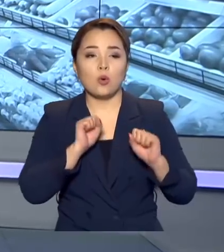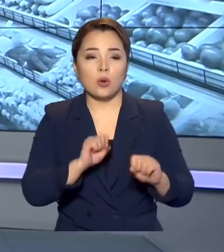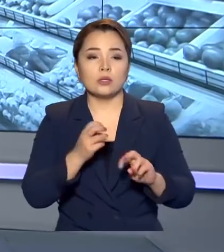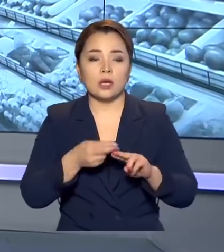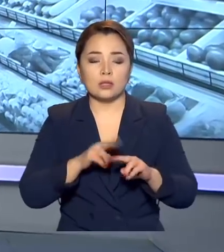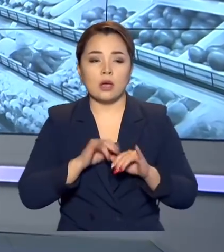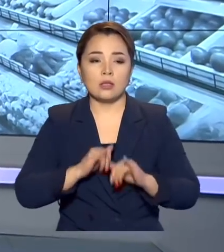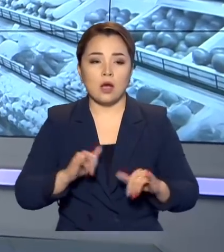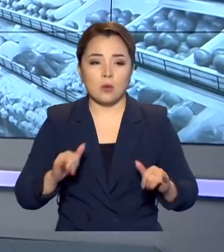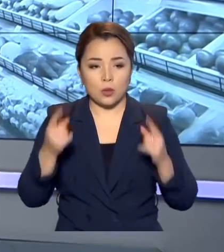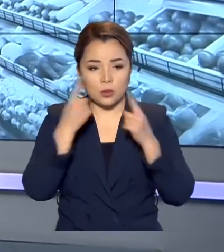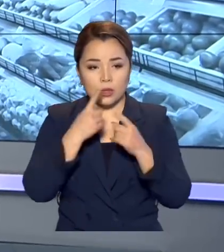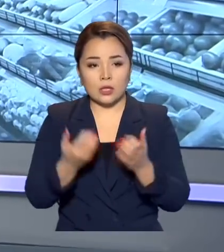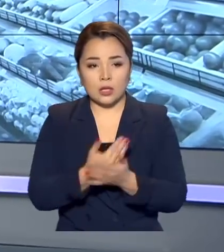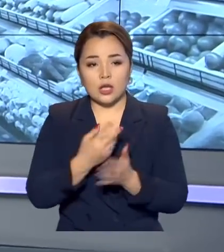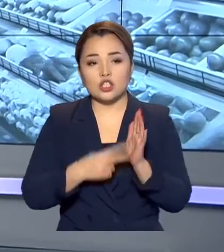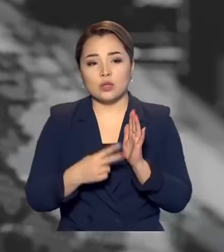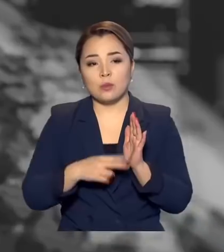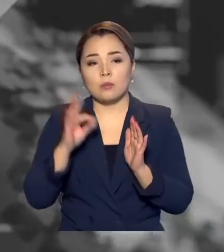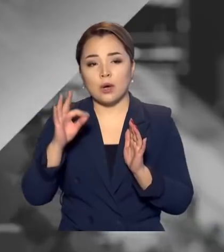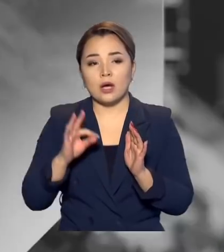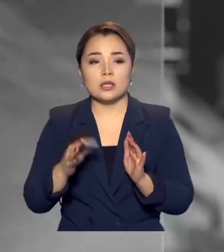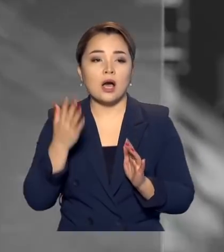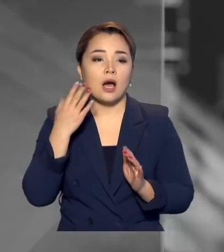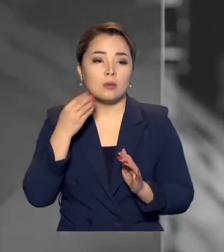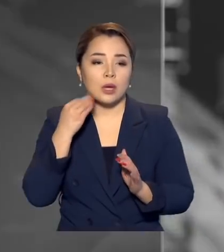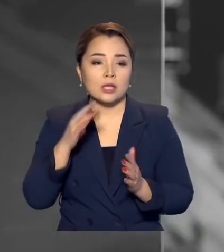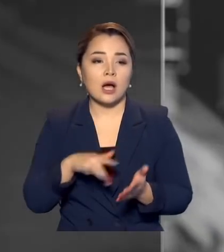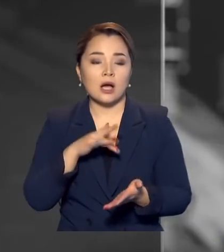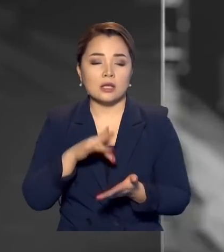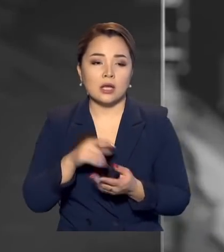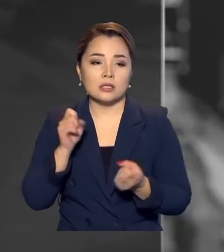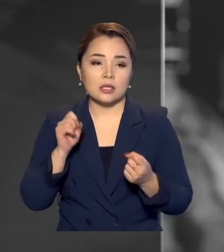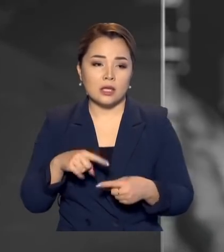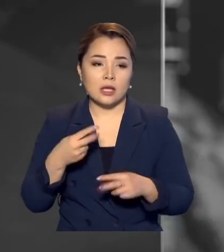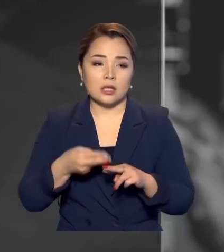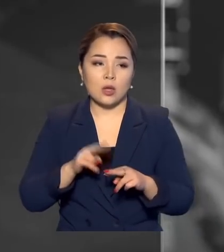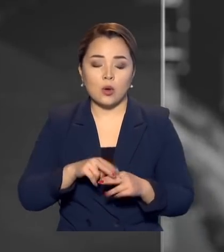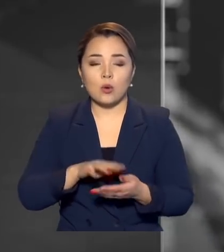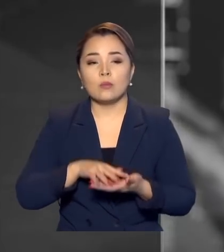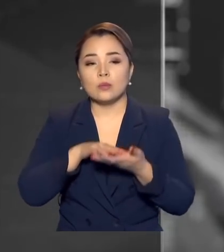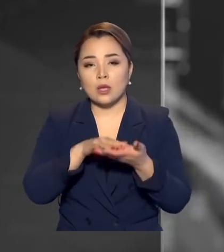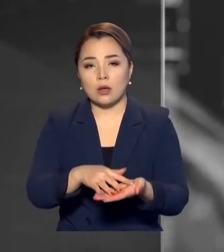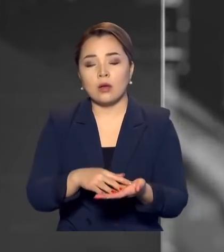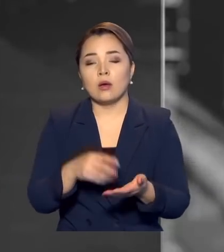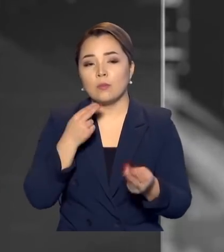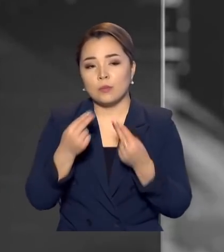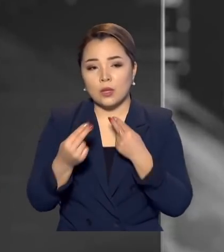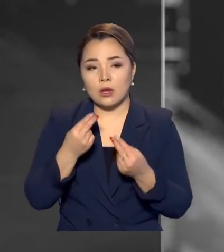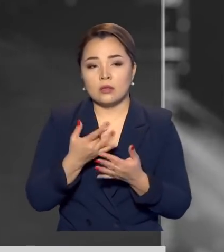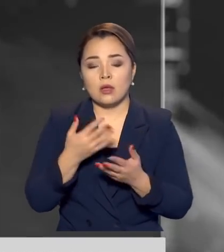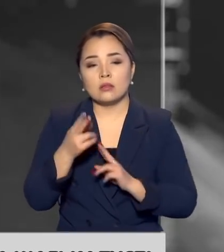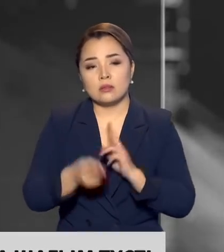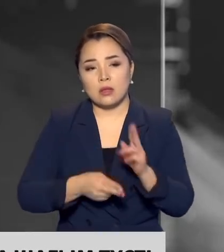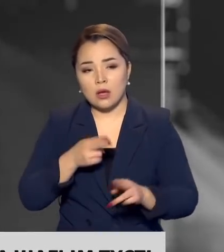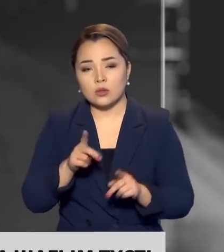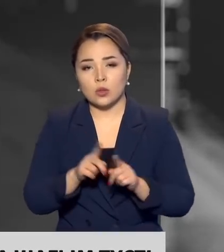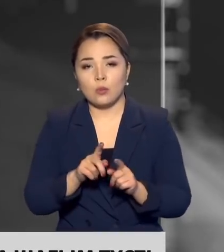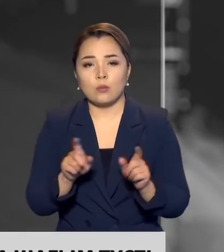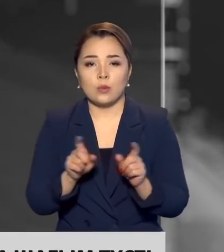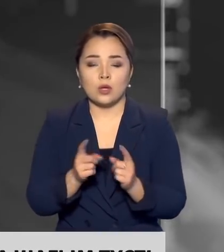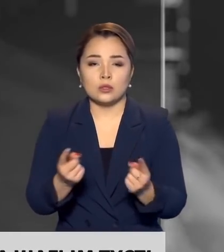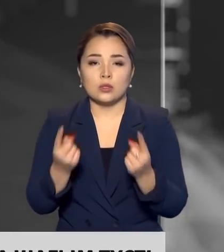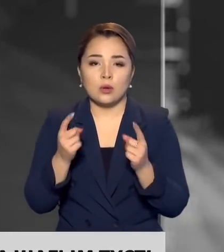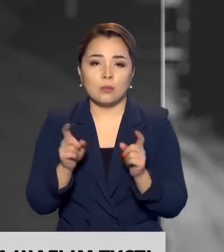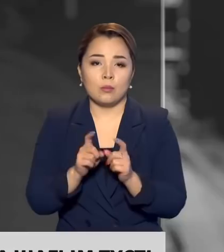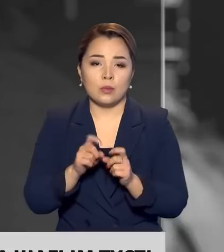өкілдерінің хабарлауынша, оның 70%-ы Алматы қаласына тиесілі. Өтініштің көбі азық-түлік бағасына қатысты. Ірі сауда желілері мен